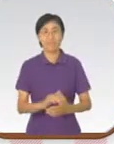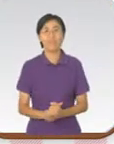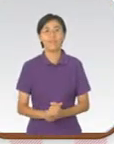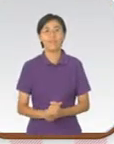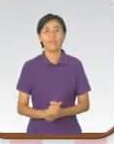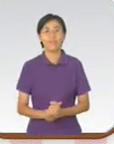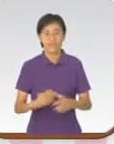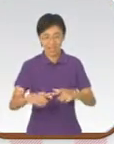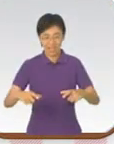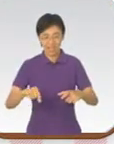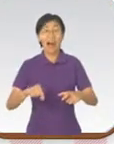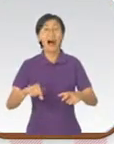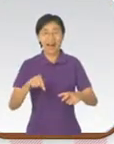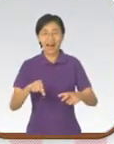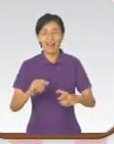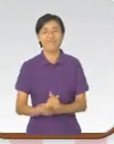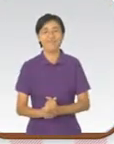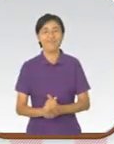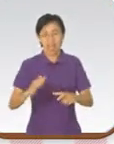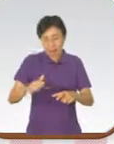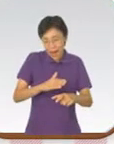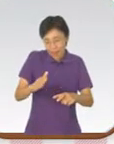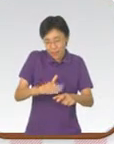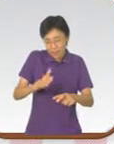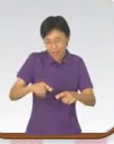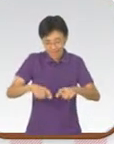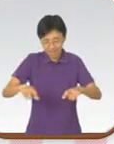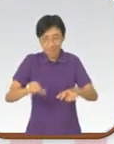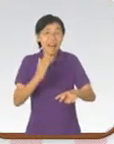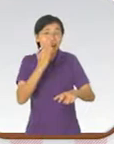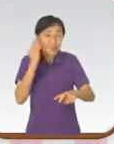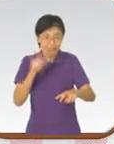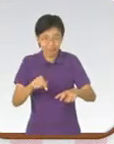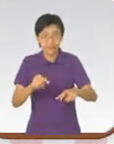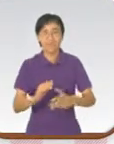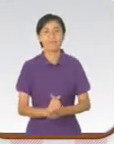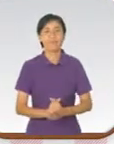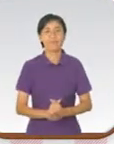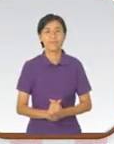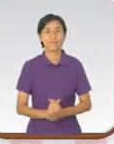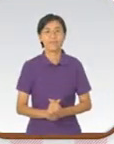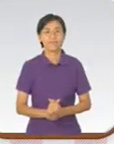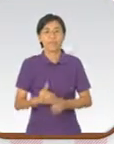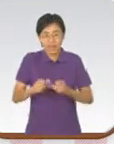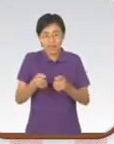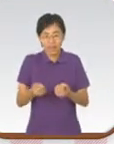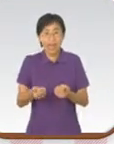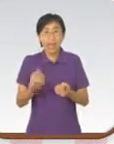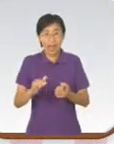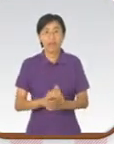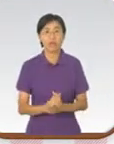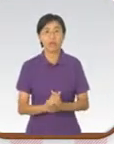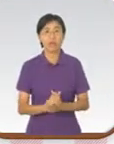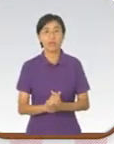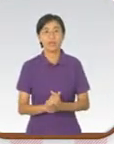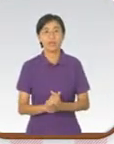ปปิ้งครีมที่เราตีเมื่อกี ้ นะคะเมื่อกี้ตอนใส่ถุงบีบจานจะบีบตรงนี้ออก มันลงใช่ไหม คะแล้วก็จับเอาไว้อย่างนี้